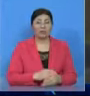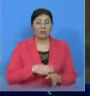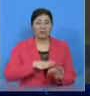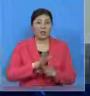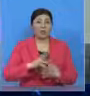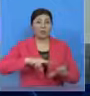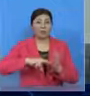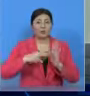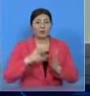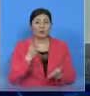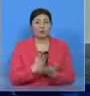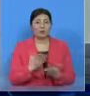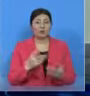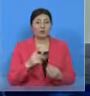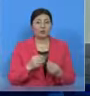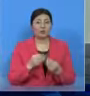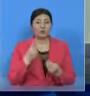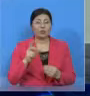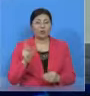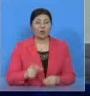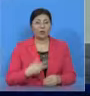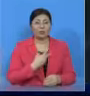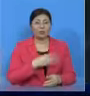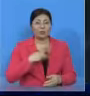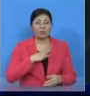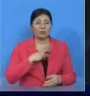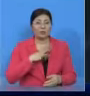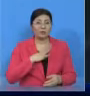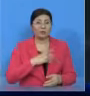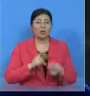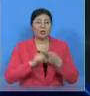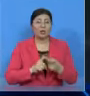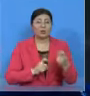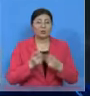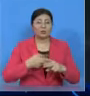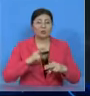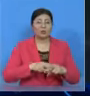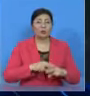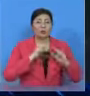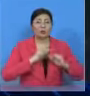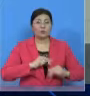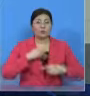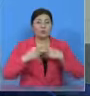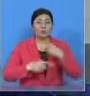қамту жоспарда бар. Әзірге 112 адам иммундалды. Қатерлі дертпен күрес үшін бұл жұмыстар әрі